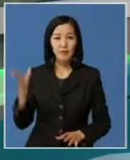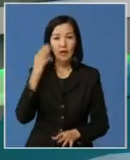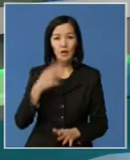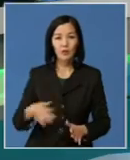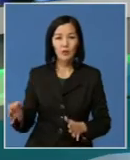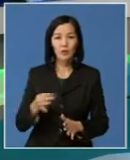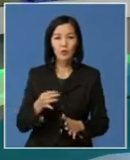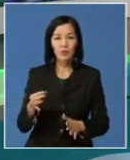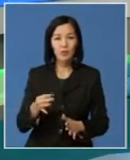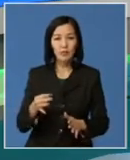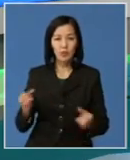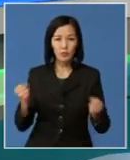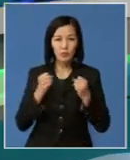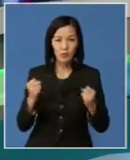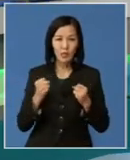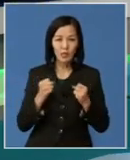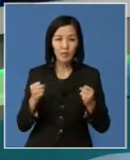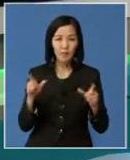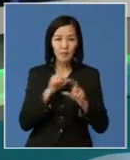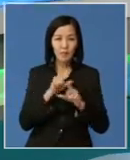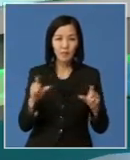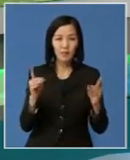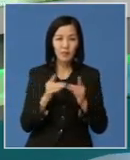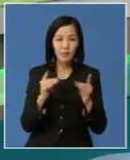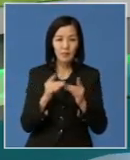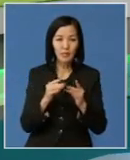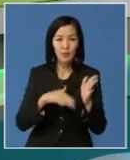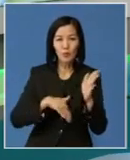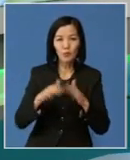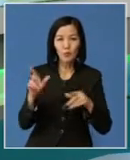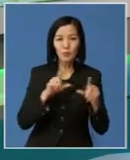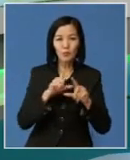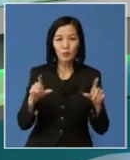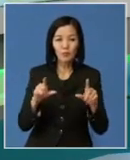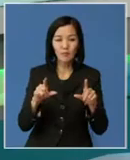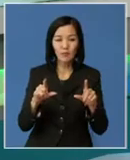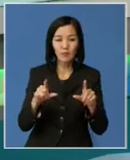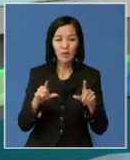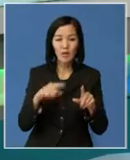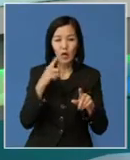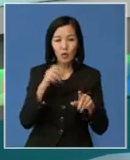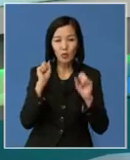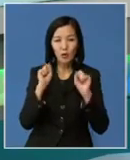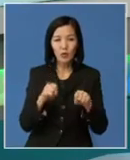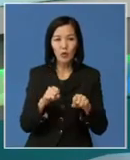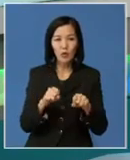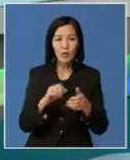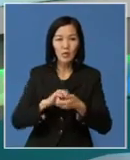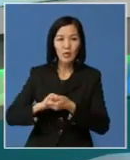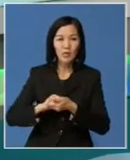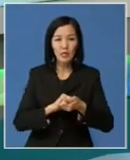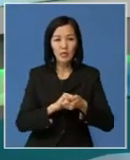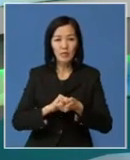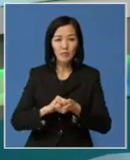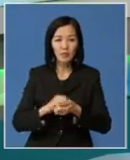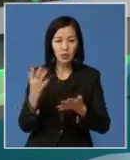Алматы облысының дарынды балаларға арналған спорт мектеп-интернаты үздік мекеме деуге толық негіз бар. Бұған грек-рим күресі шеберлігінің